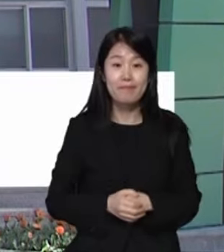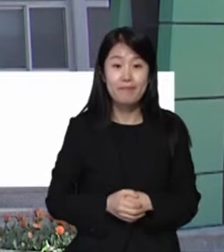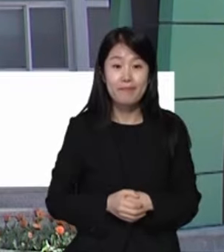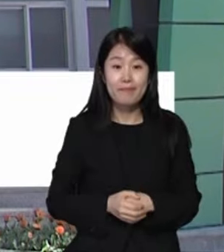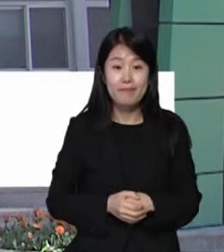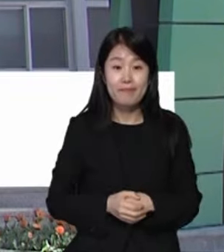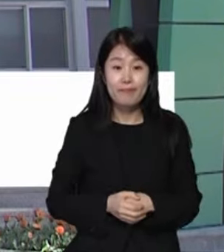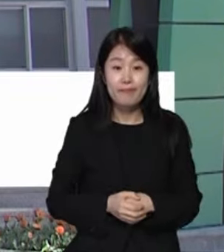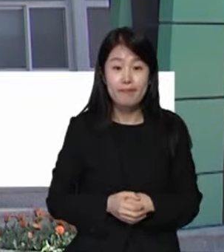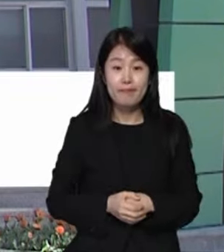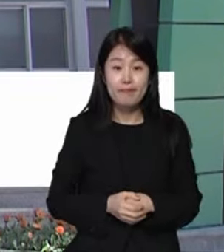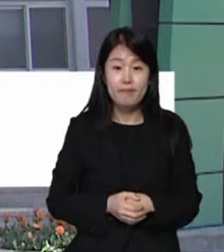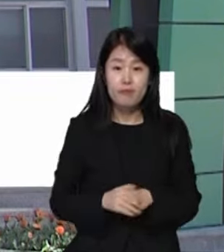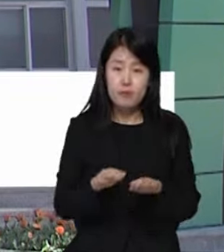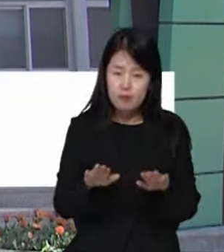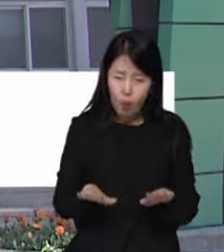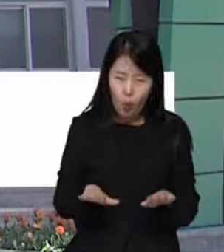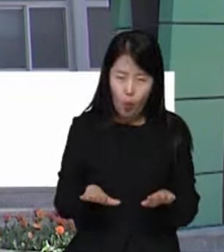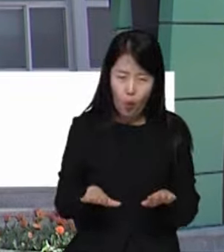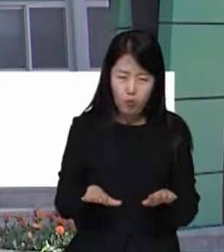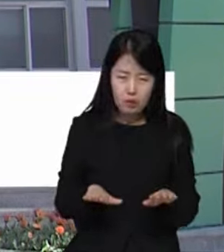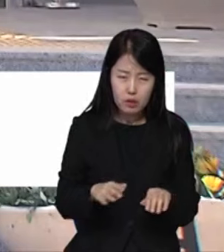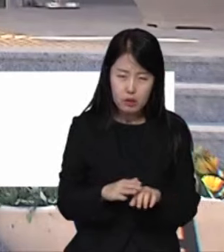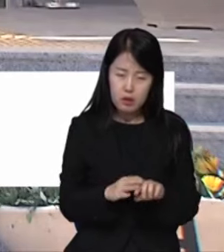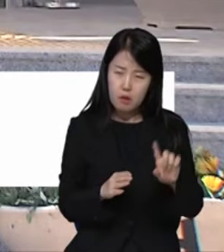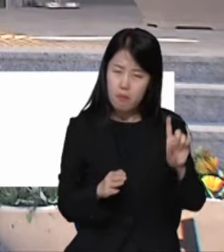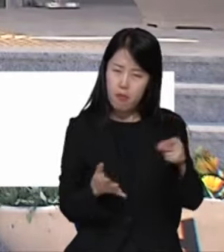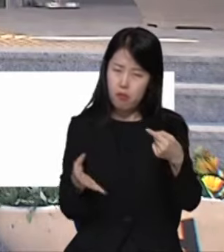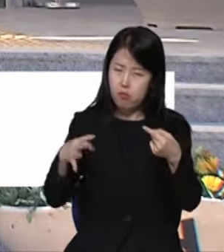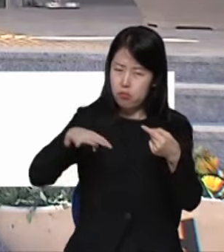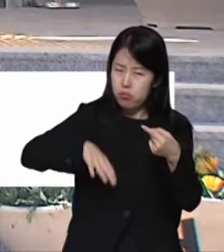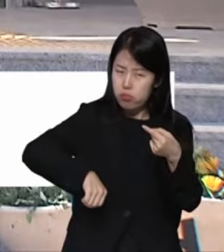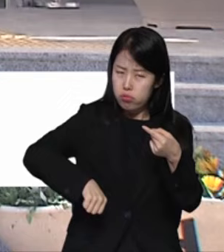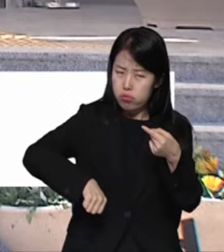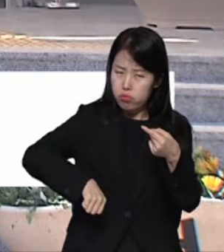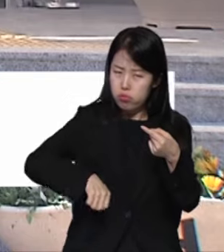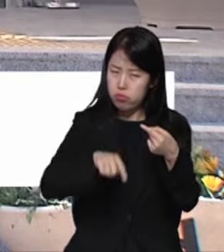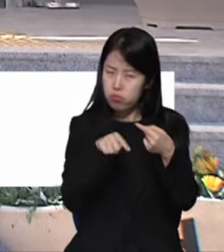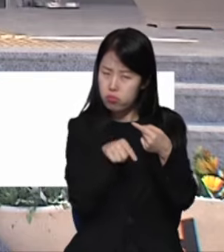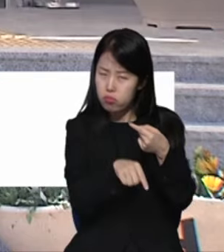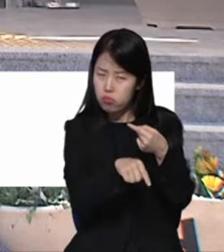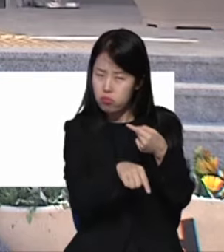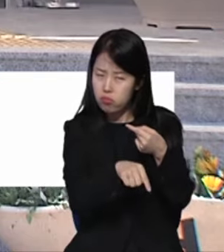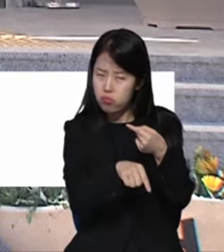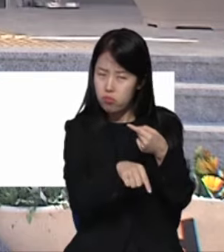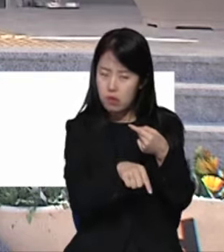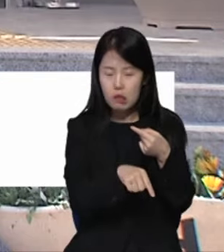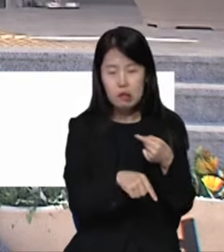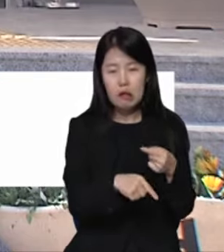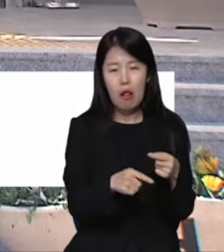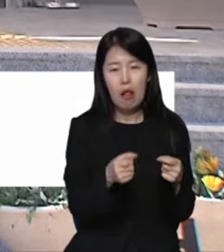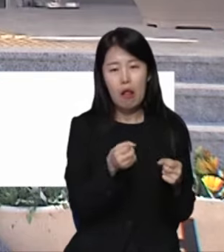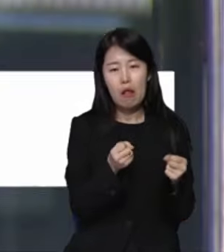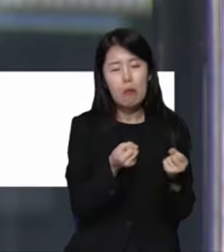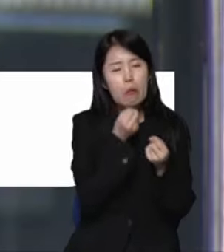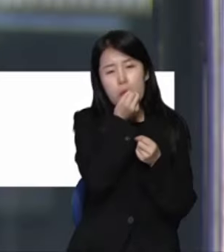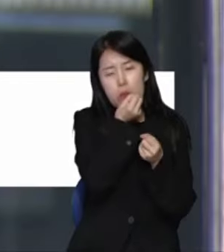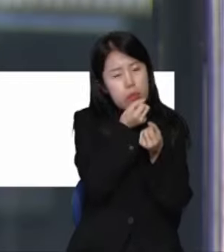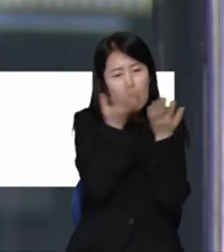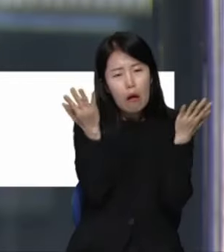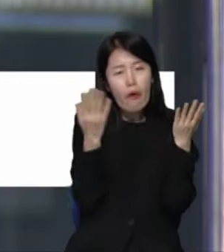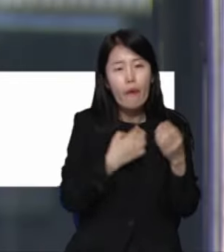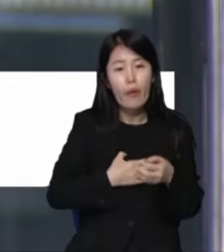일몰 사항도 있고, 그리고 뭐 지금 현재 그런 이제 지하화를 하기 위해서 1년 반이라는 시간을 또